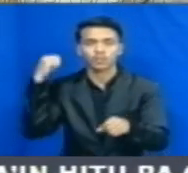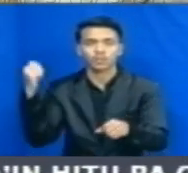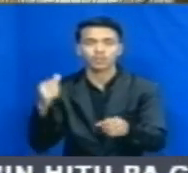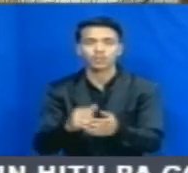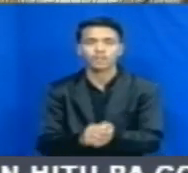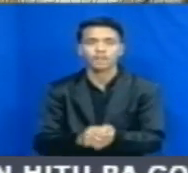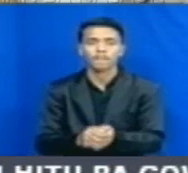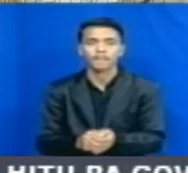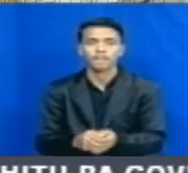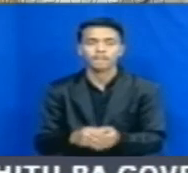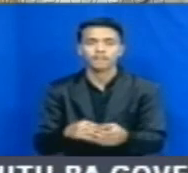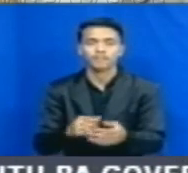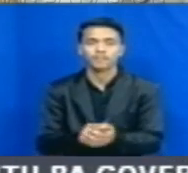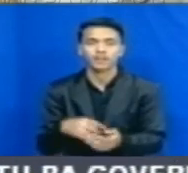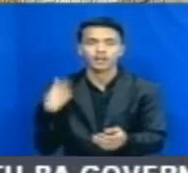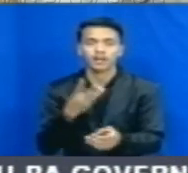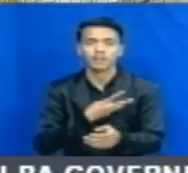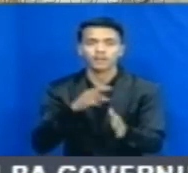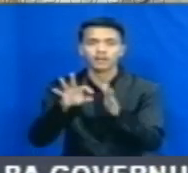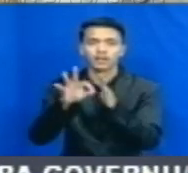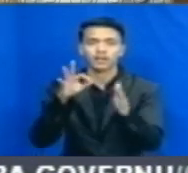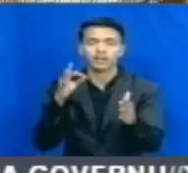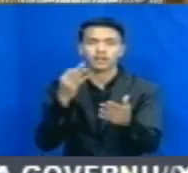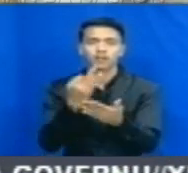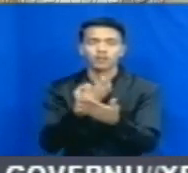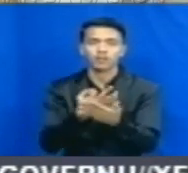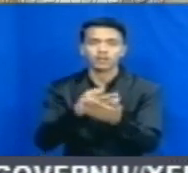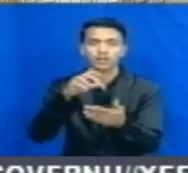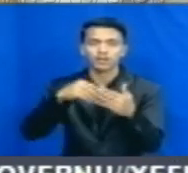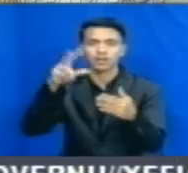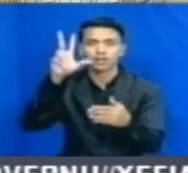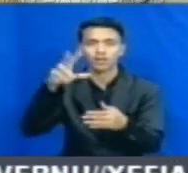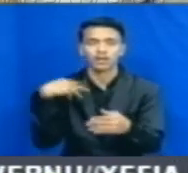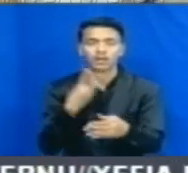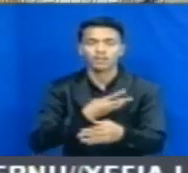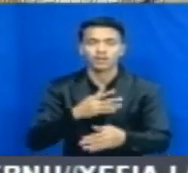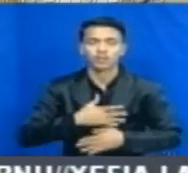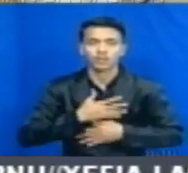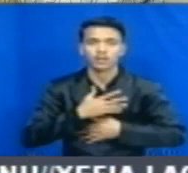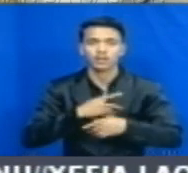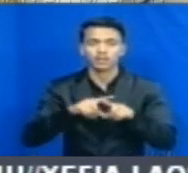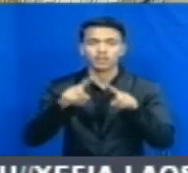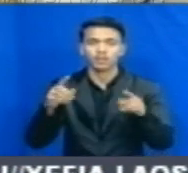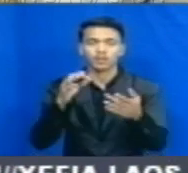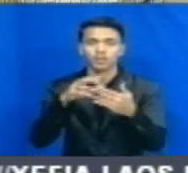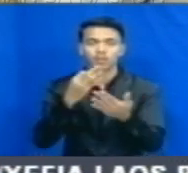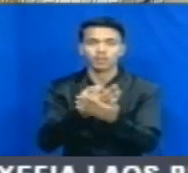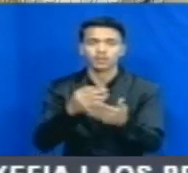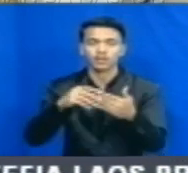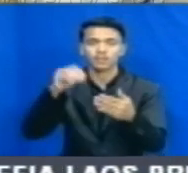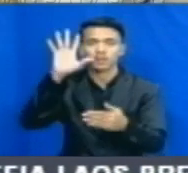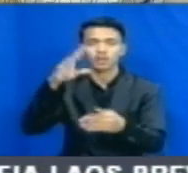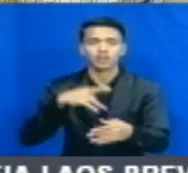dar manutensa on rutina ami hetan dollar tolu mai be ami contente ami servisu mai be ba dollar lima ami senti contente